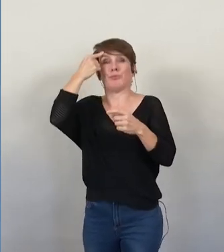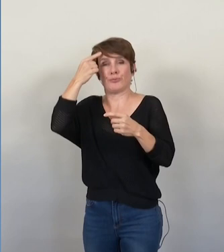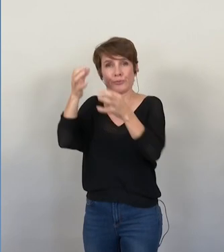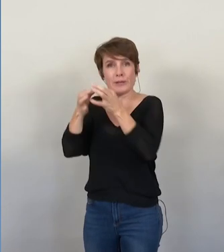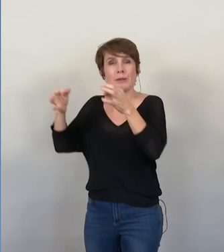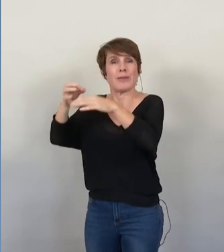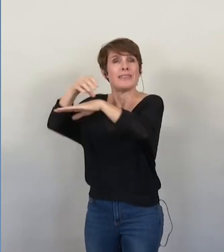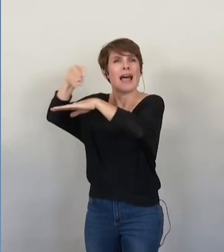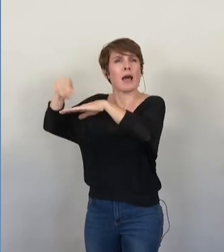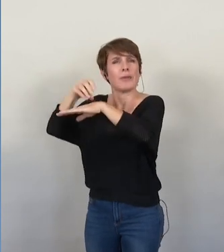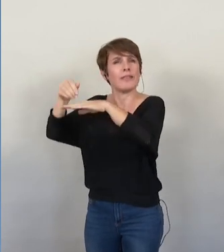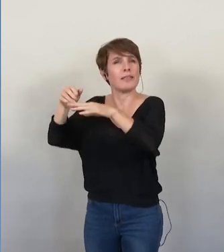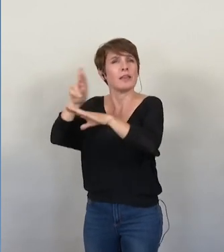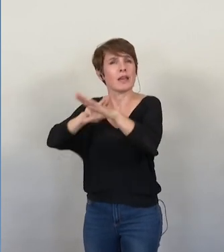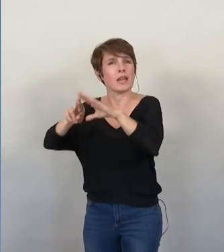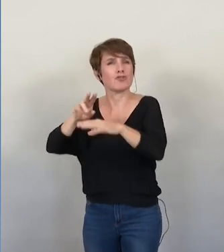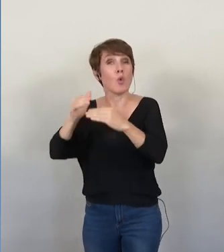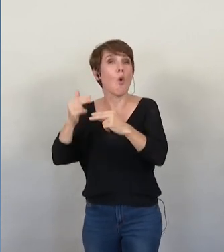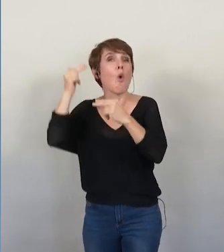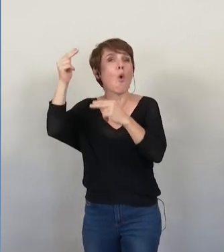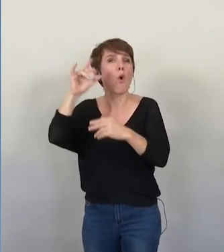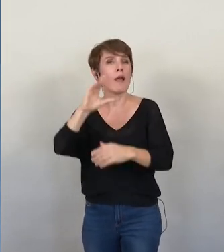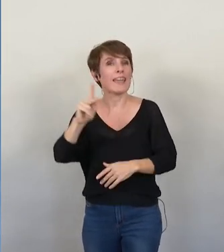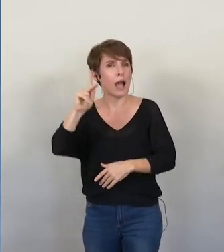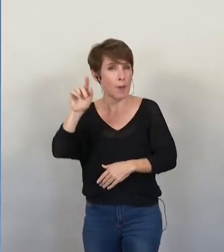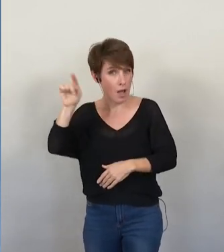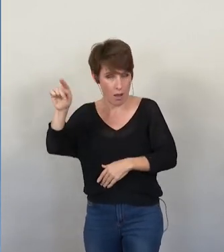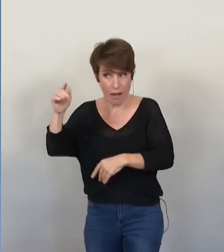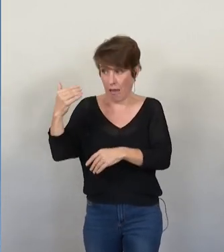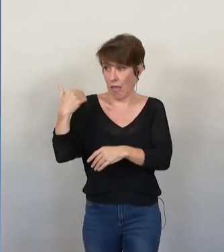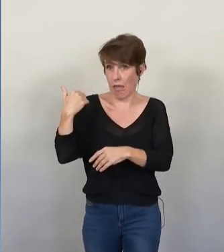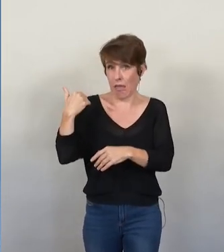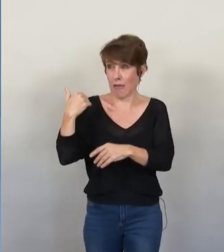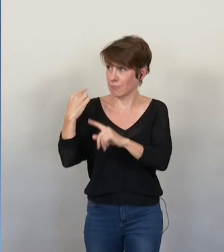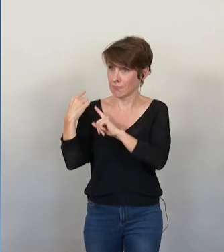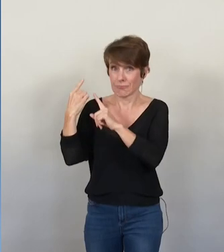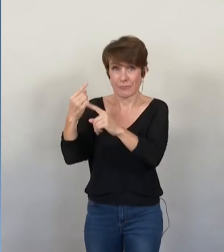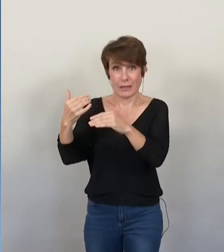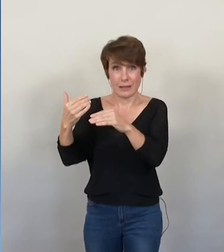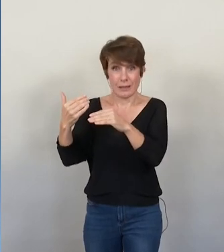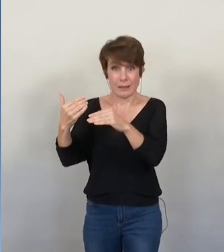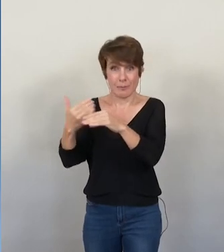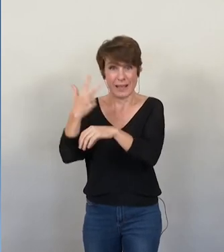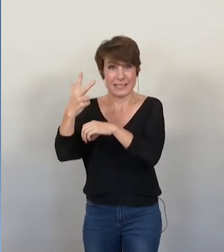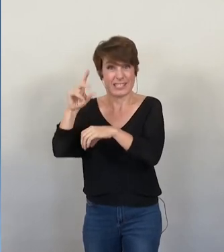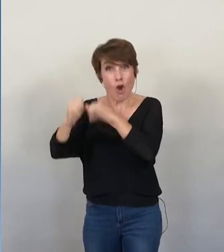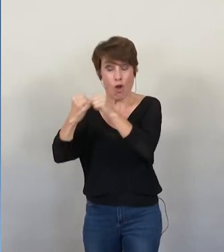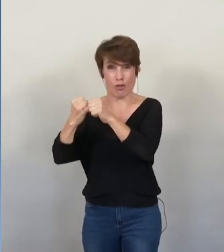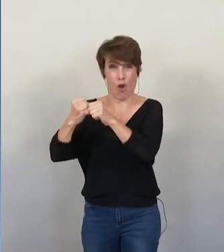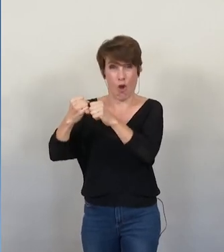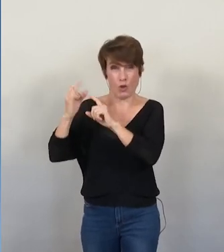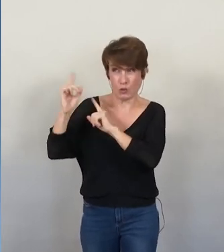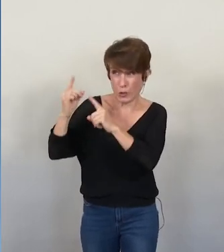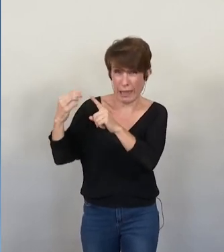carabat qui viennent de de vivre la fin d'une 30 ans de guerre dans des conditions